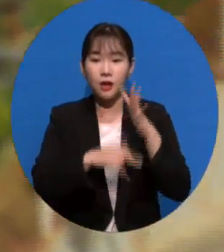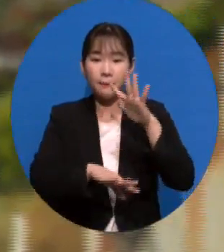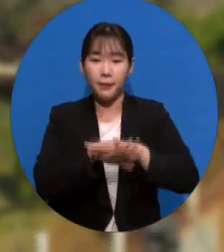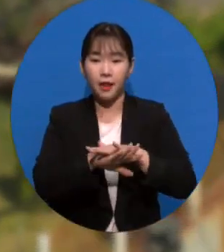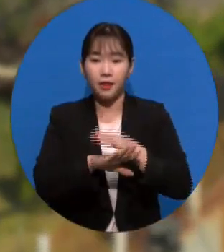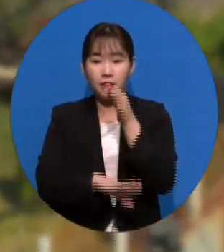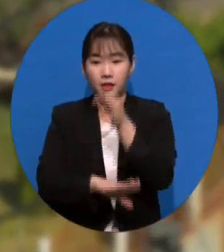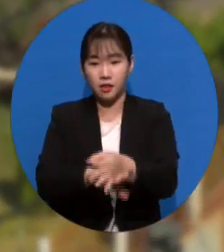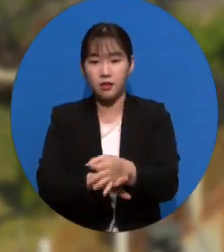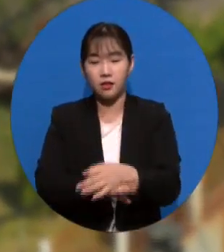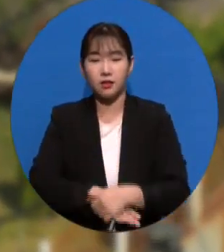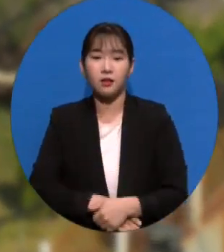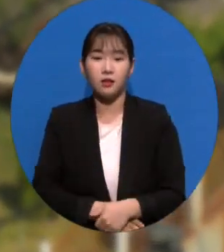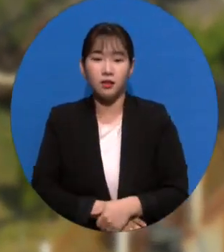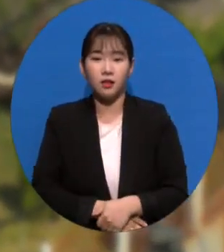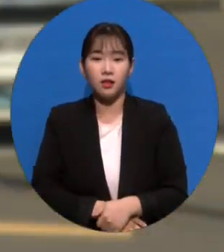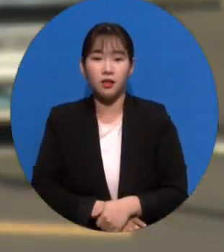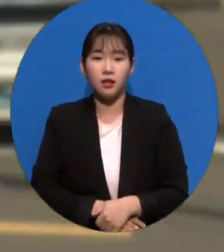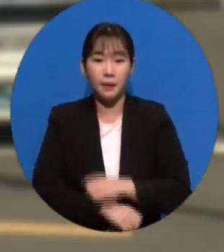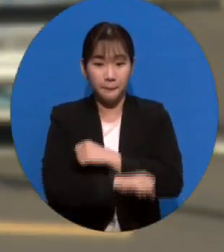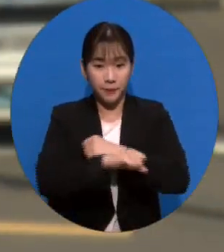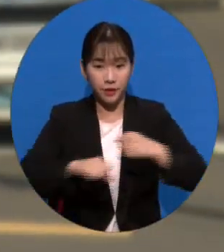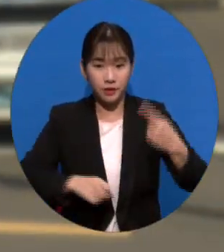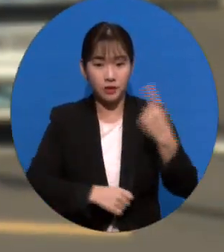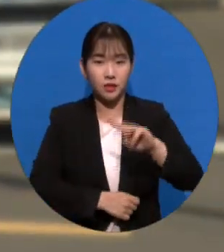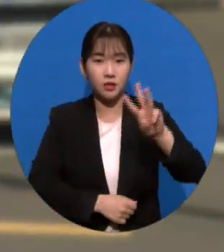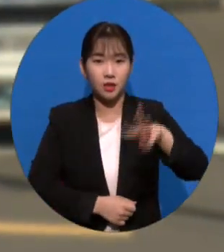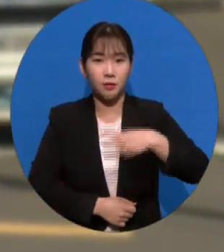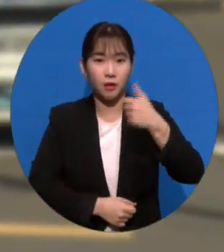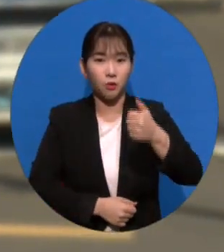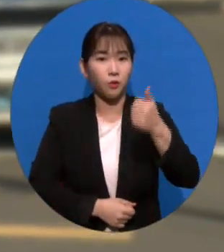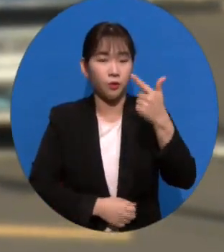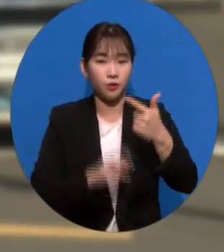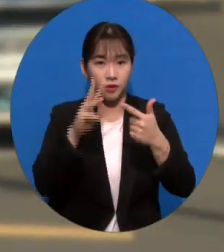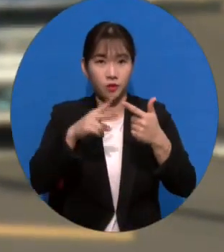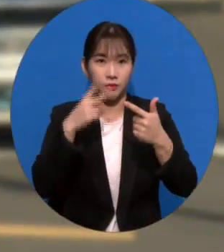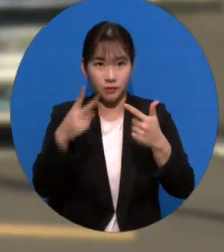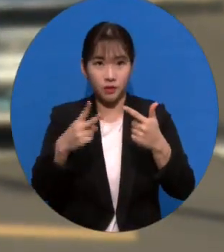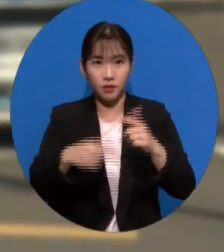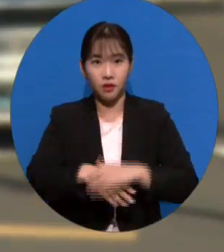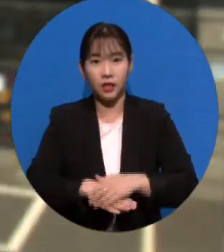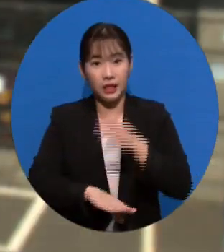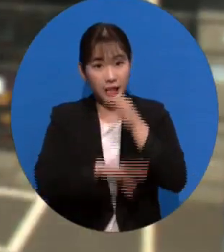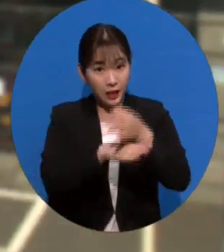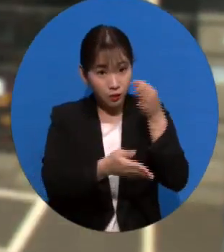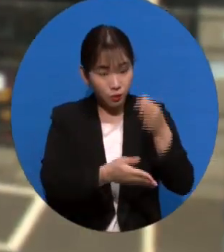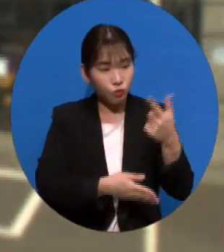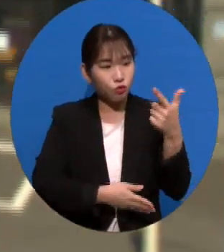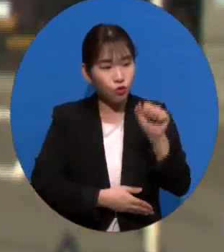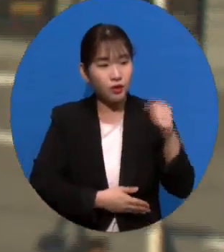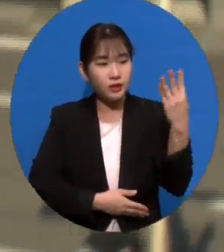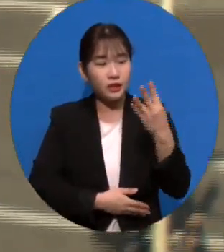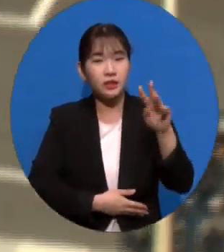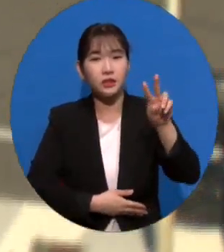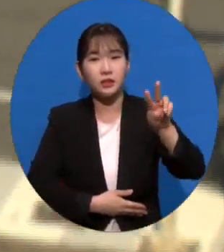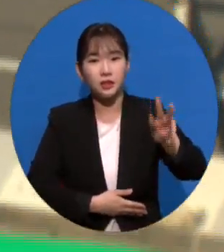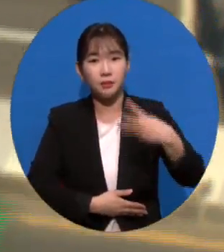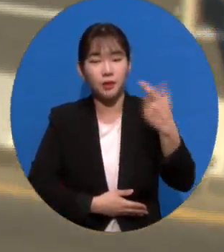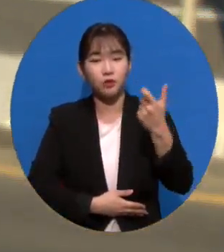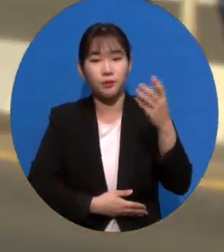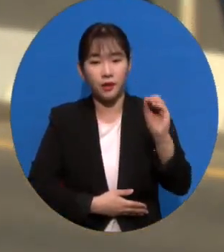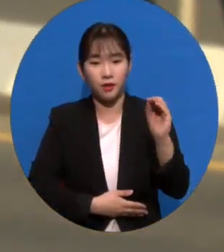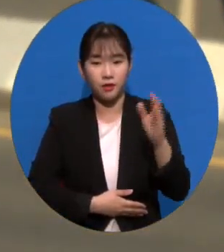농지를 샀습니다. 전체 면적은 1,356제곱미터. 매매가는 6억